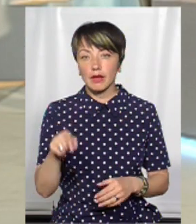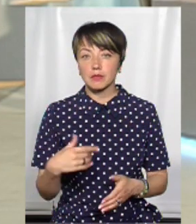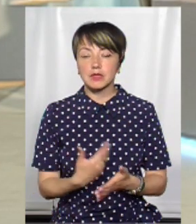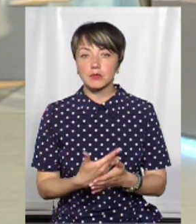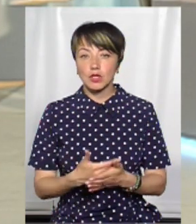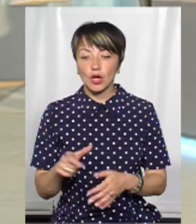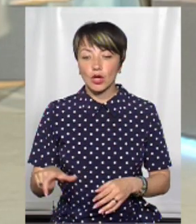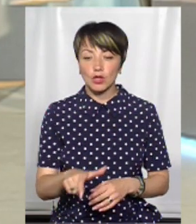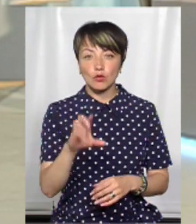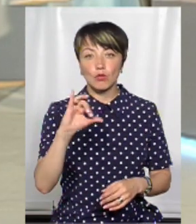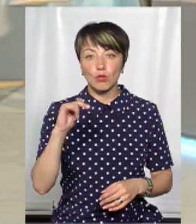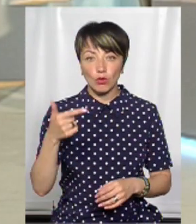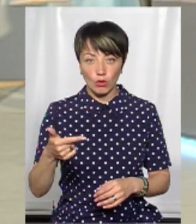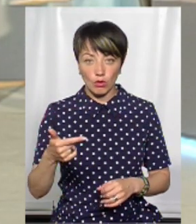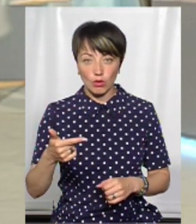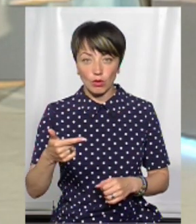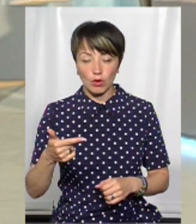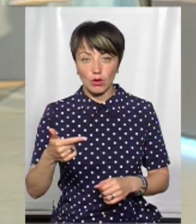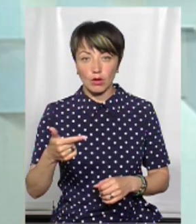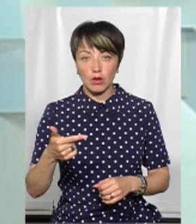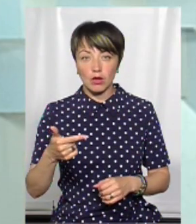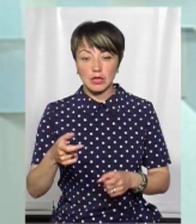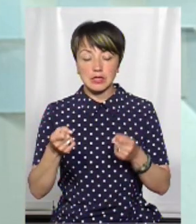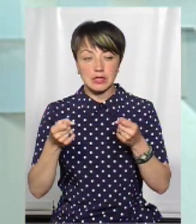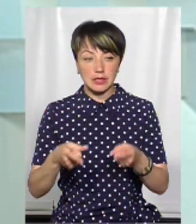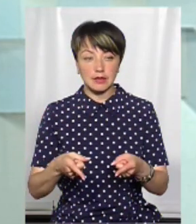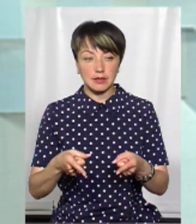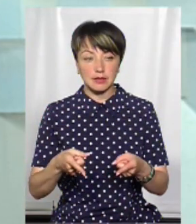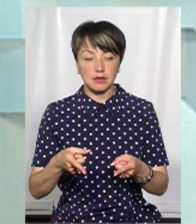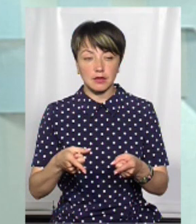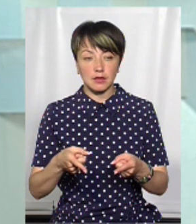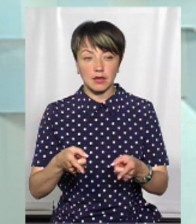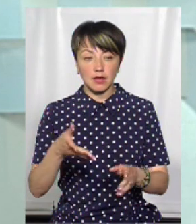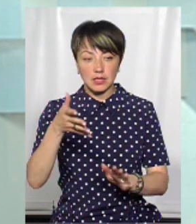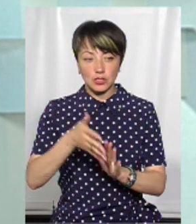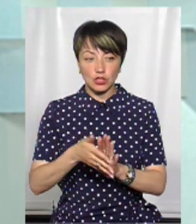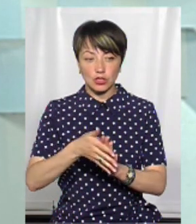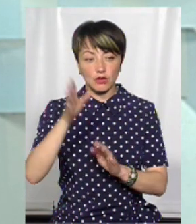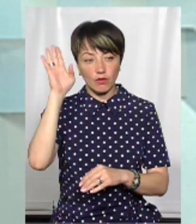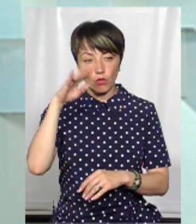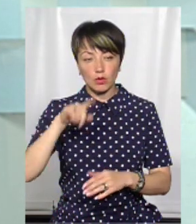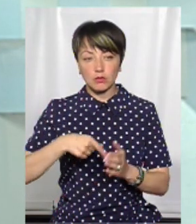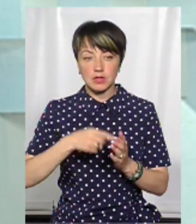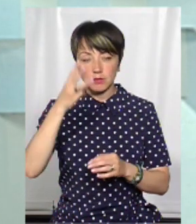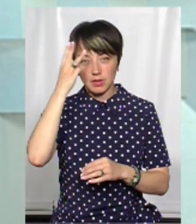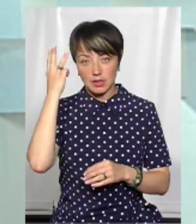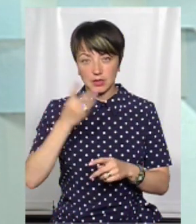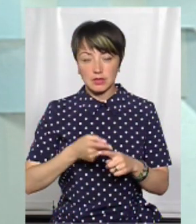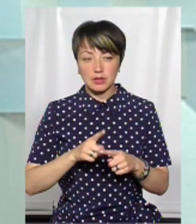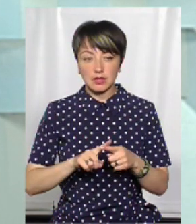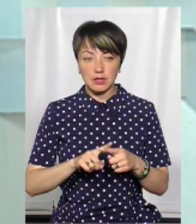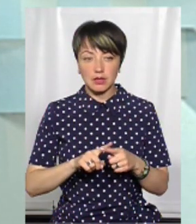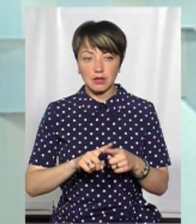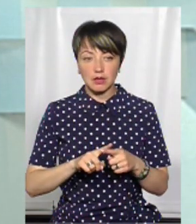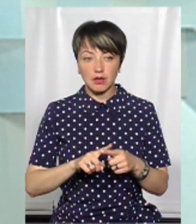наприклад, в річку Південний Буг проводиться скид очищених стічних вод міста Хмельницького, це очисних